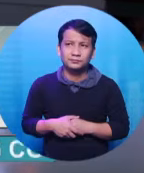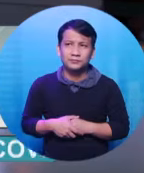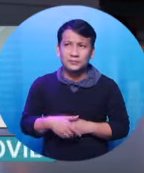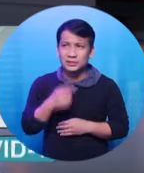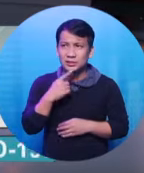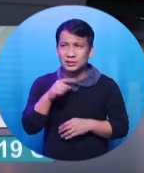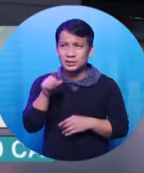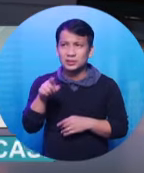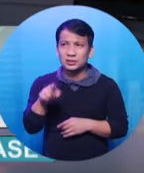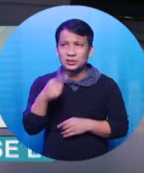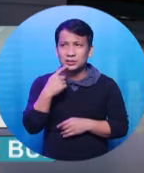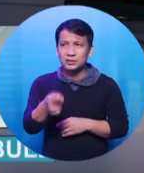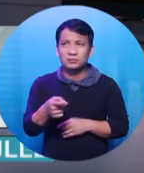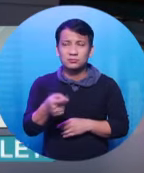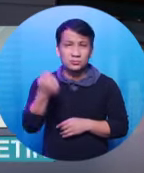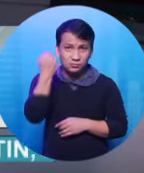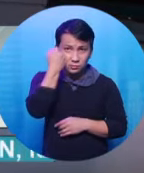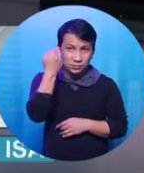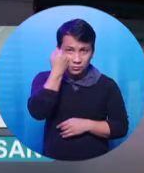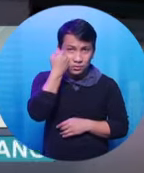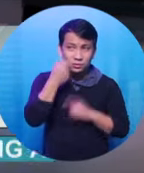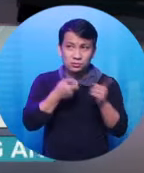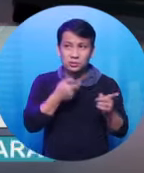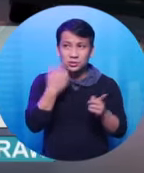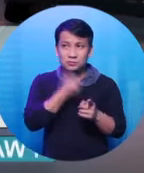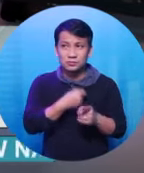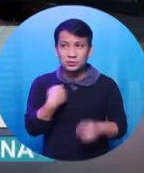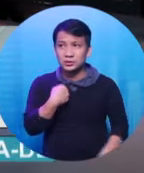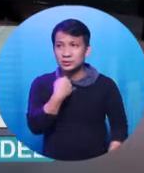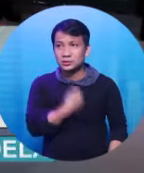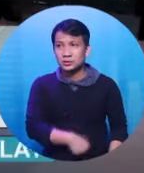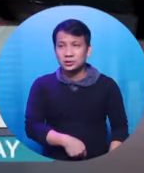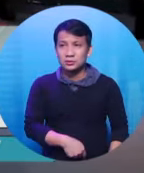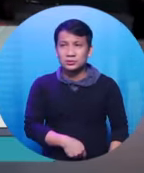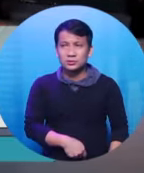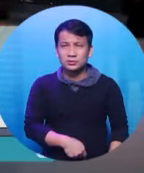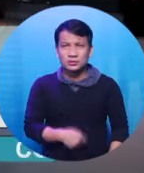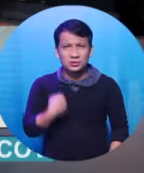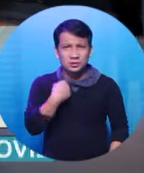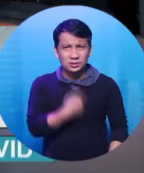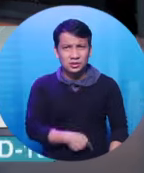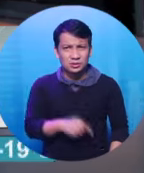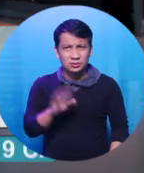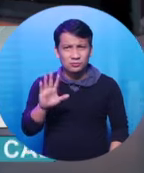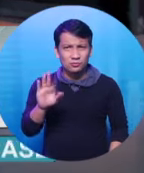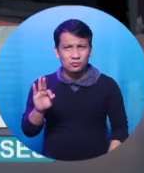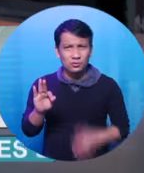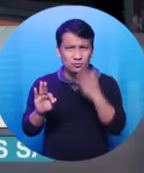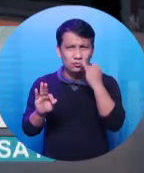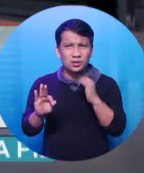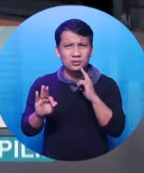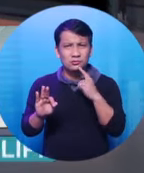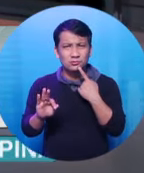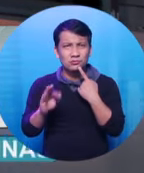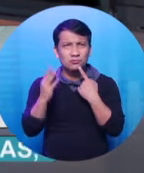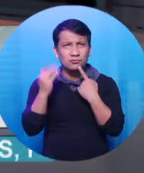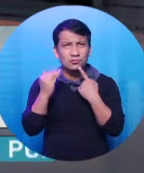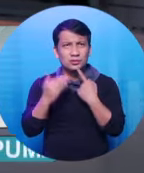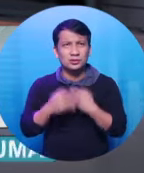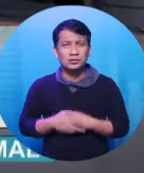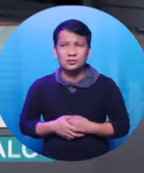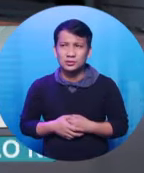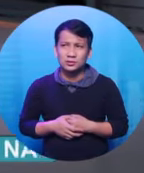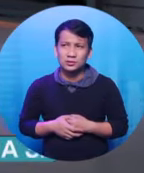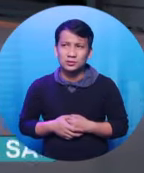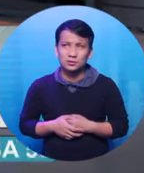po ay binugbog sarado ng inyong Chinese boyfriend dahil sa selos. Bakit ano hong pinagselosan niya, ma'am? Kasi